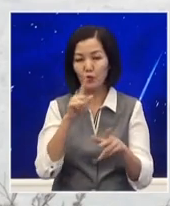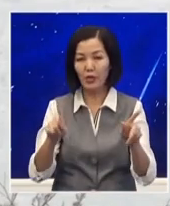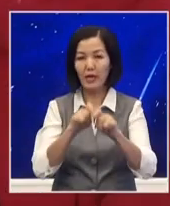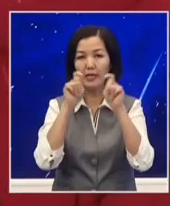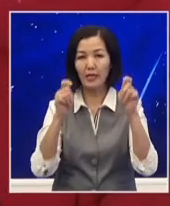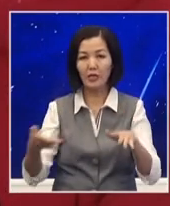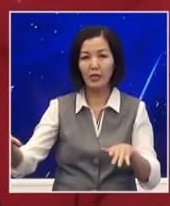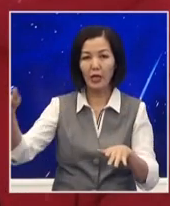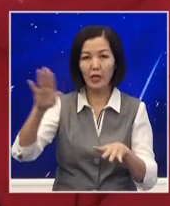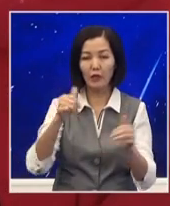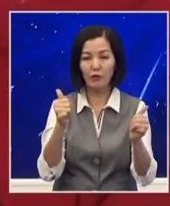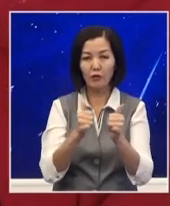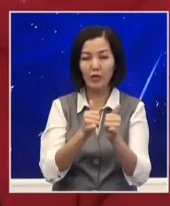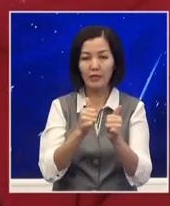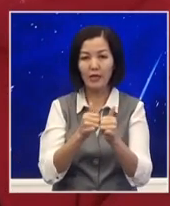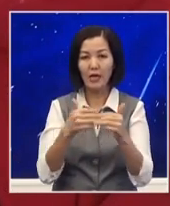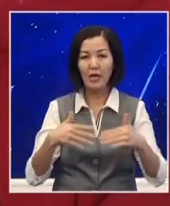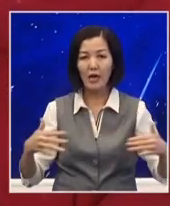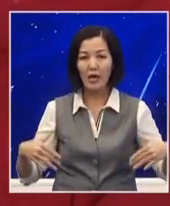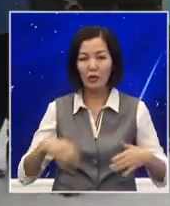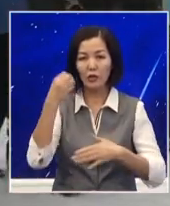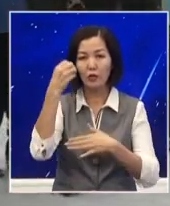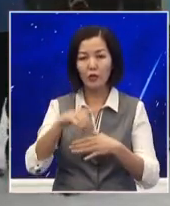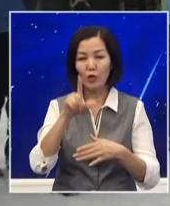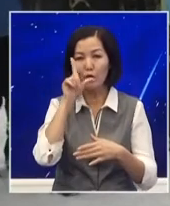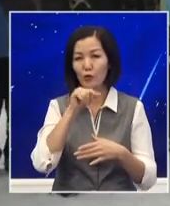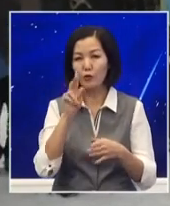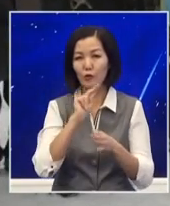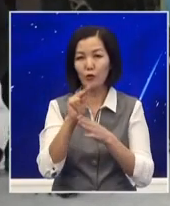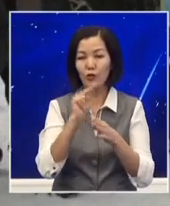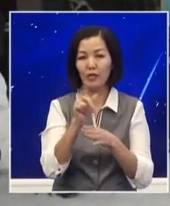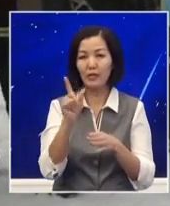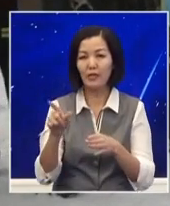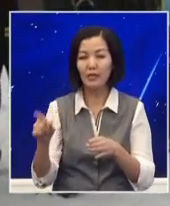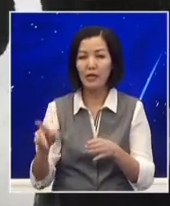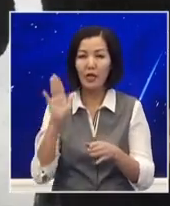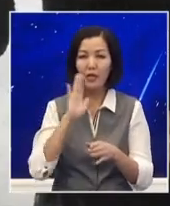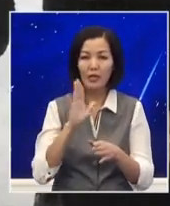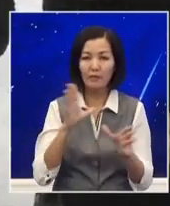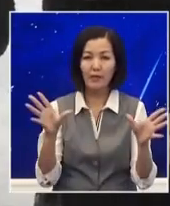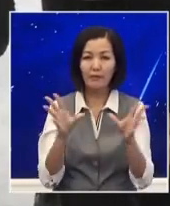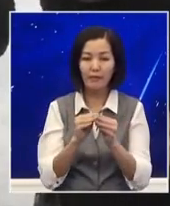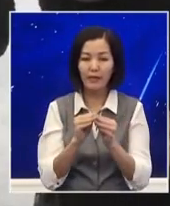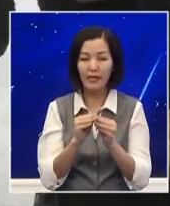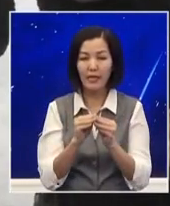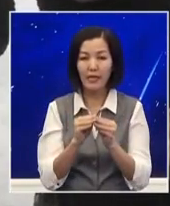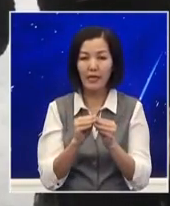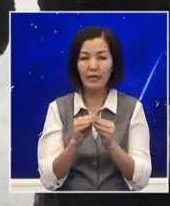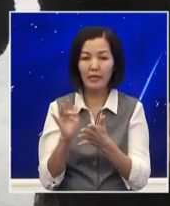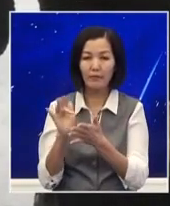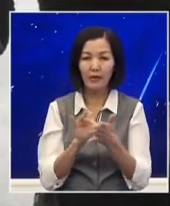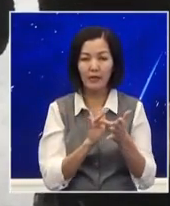Алатаудың етегіндегі дәстүрлі аңшылық орталығы. Қолына қыран құсын қондырып, соңына тазысын ерткен, Қандықоз қаршығасын